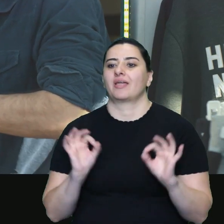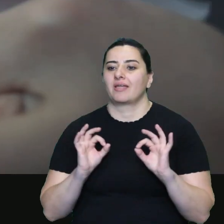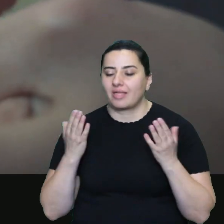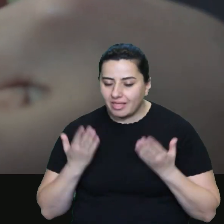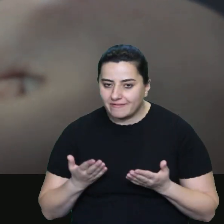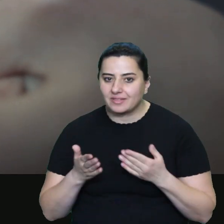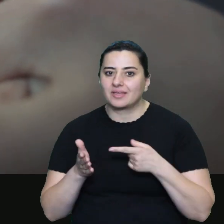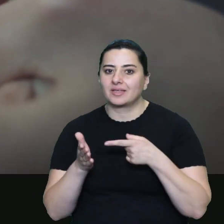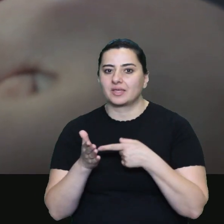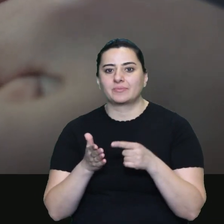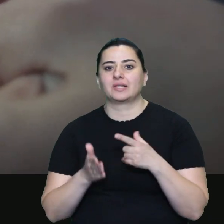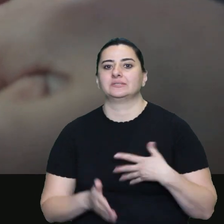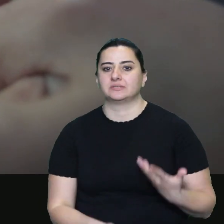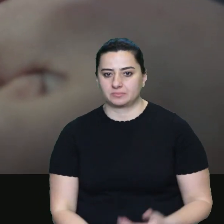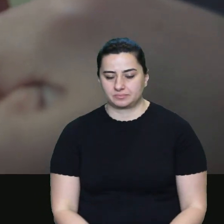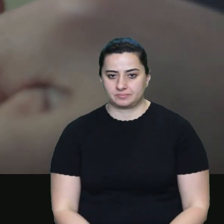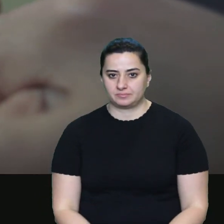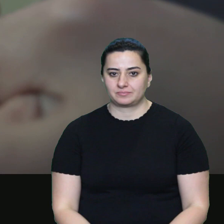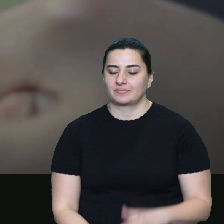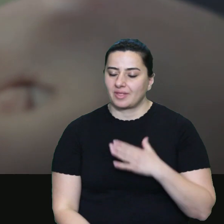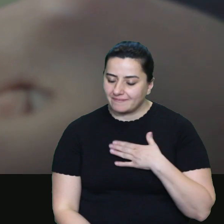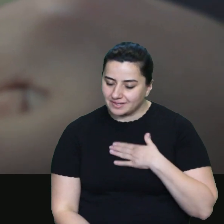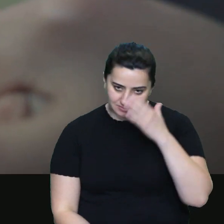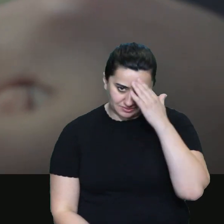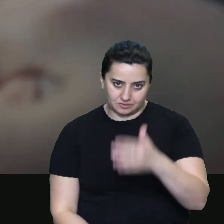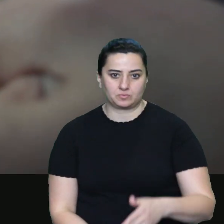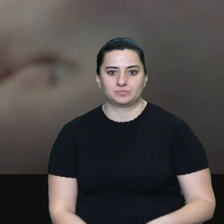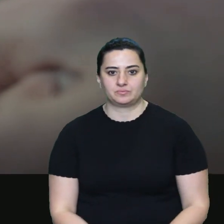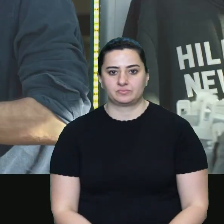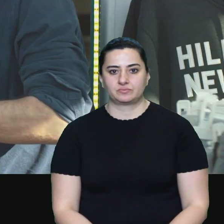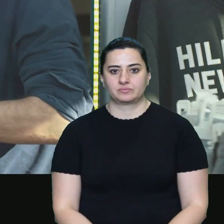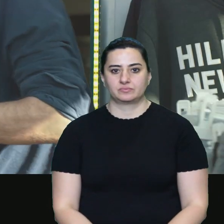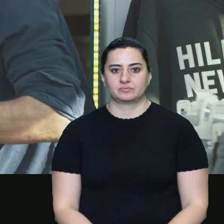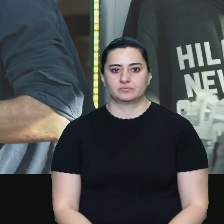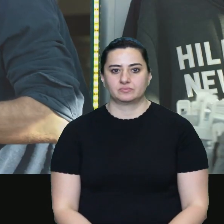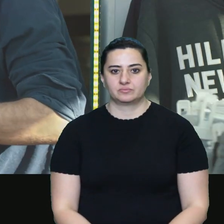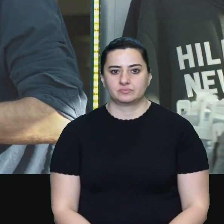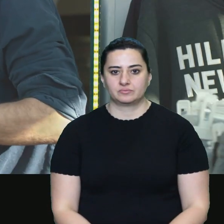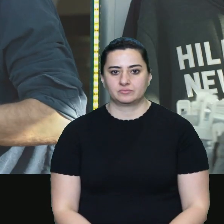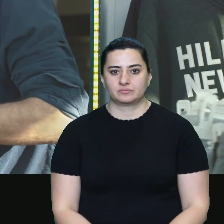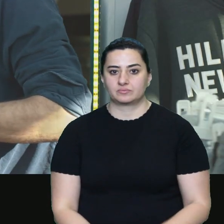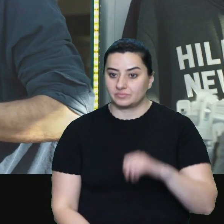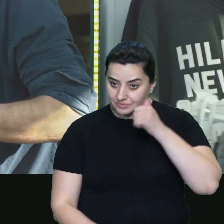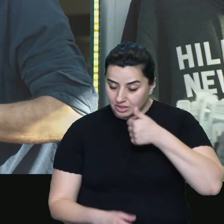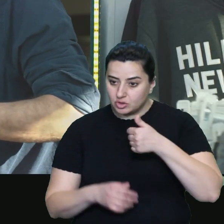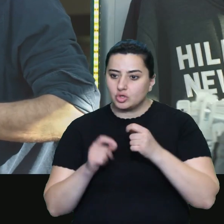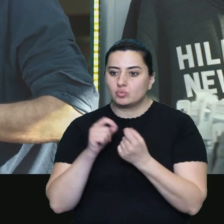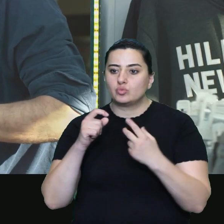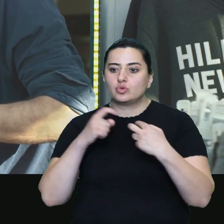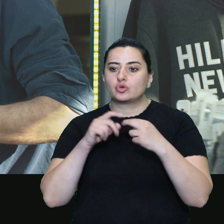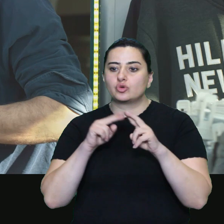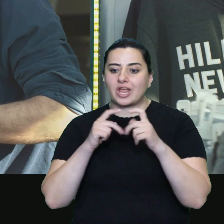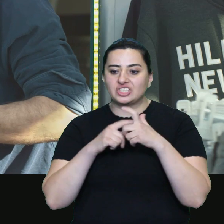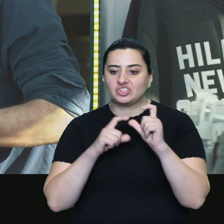Aynen. İptal edilir yoksa. Eyvallah, sağ olasın. Sağ olasın. Yarın Bükreş Transilvanya